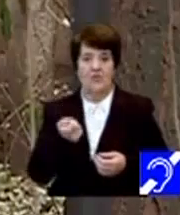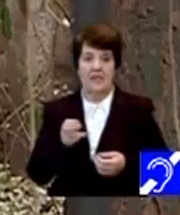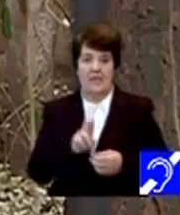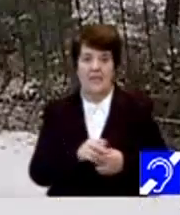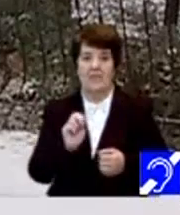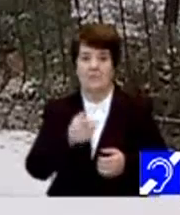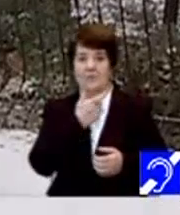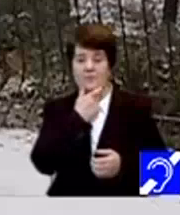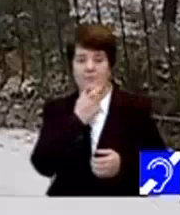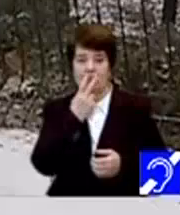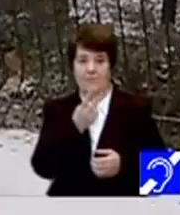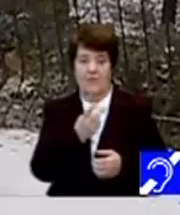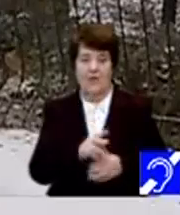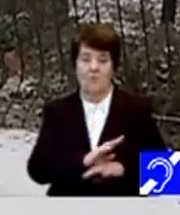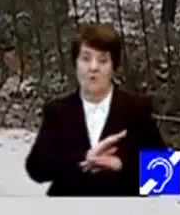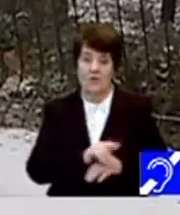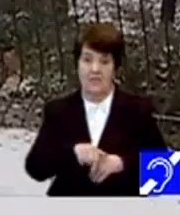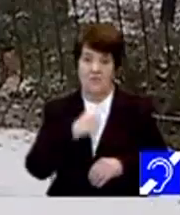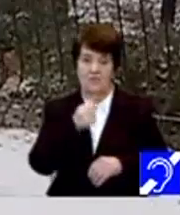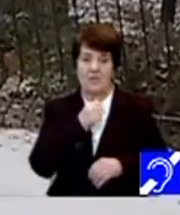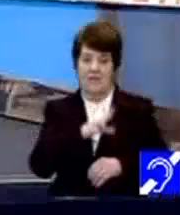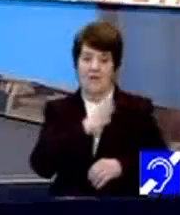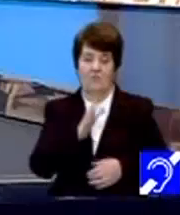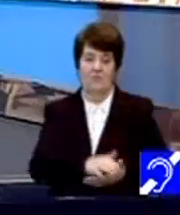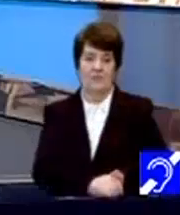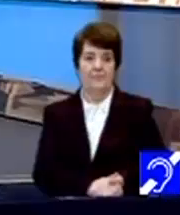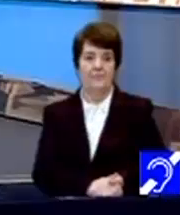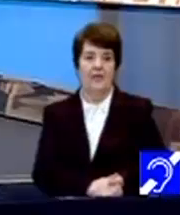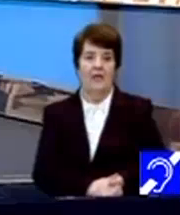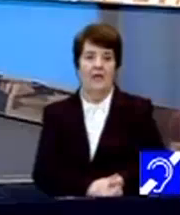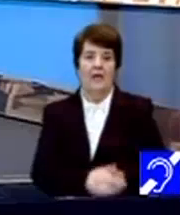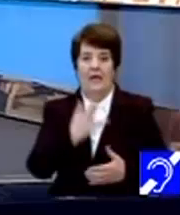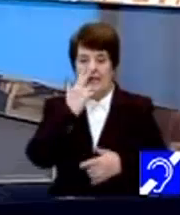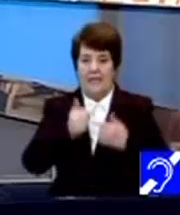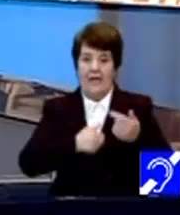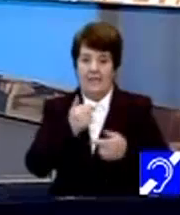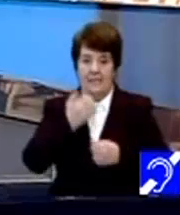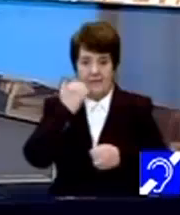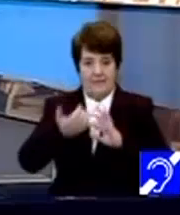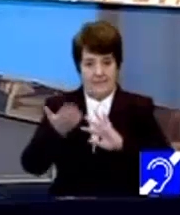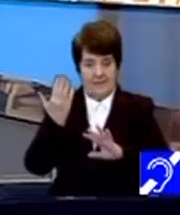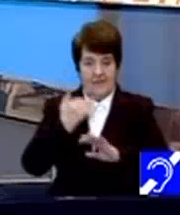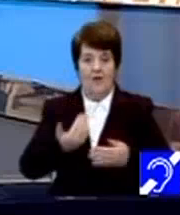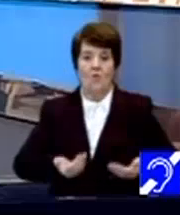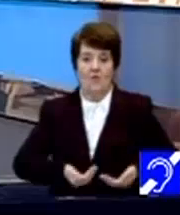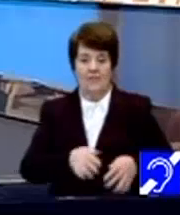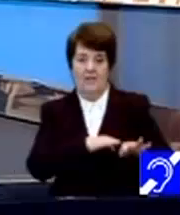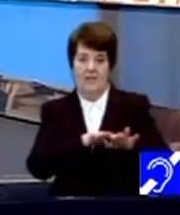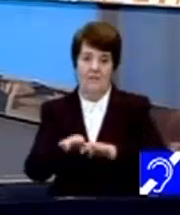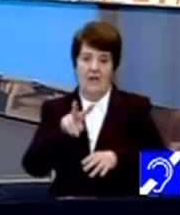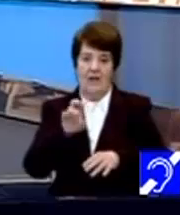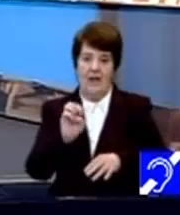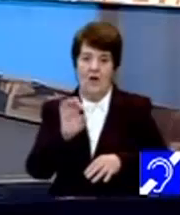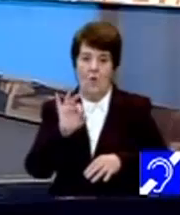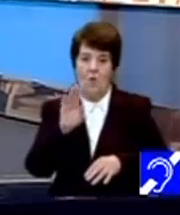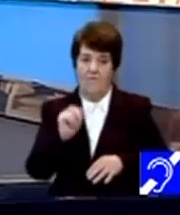2 lei care i-am putut admira ani la rând au murit, din păcate, în acest an. Tradițiile strămoșești prind din nou viață la